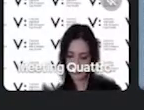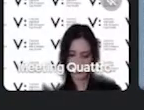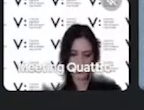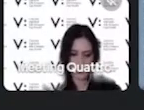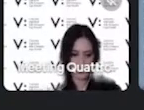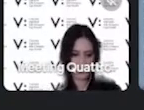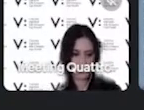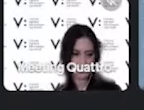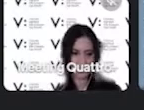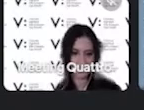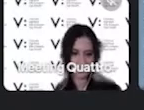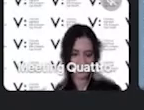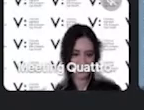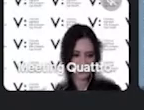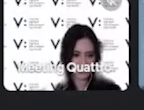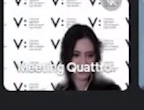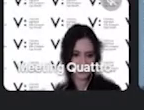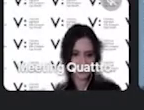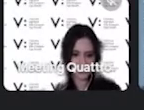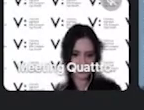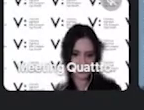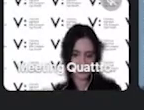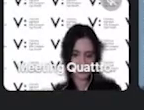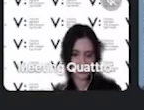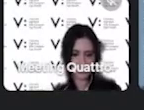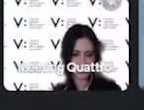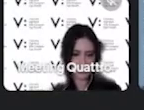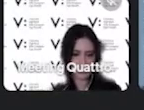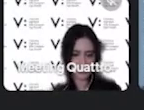Miriam, la professoressa Busalem